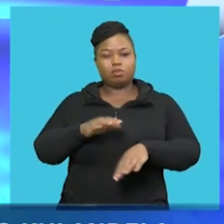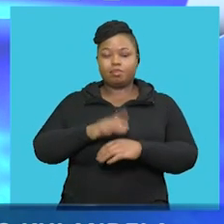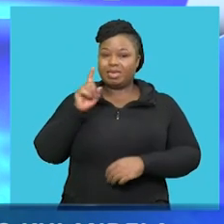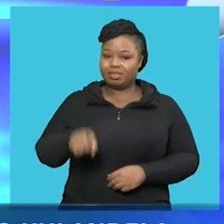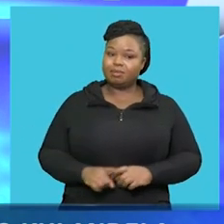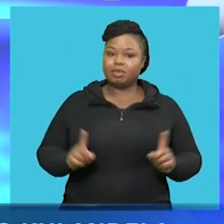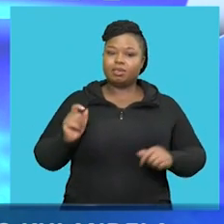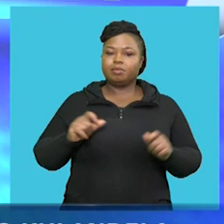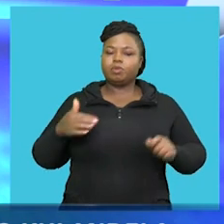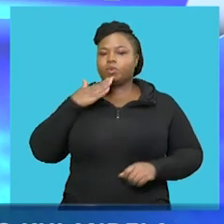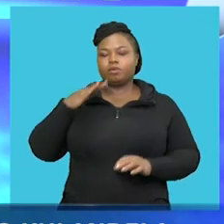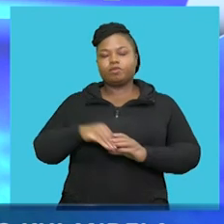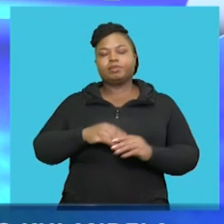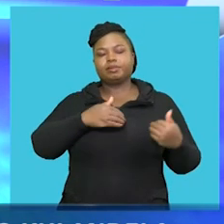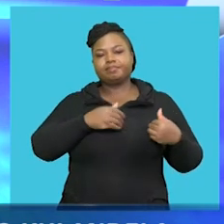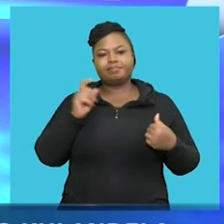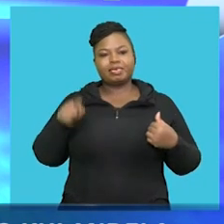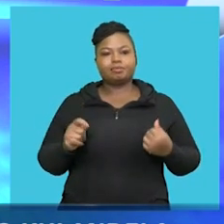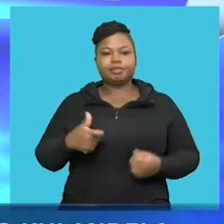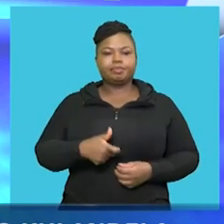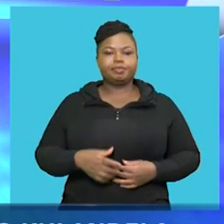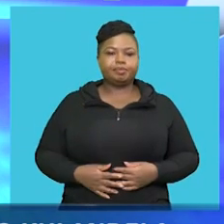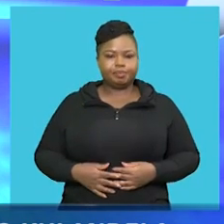onke amaxhoba kunye nabasindileyo bahlawulwe.